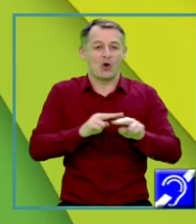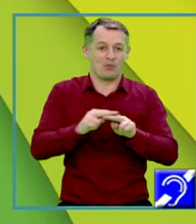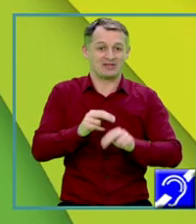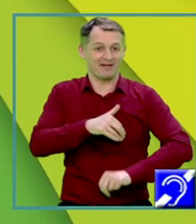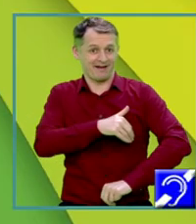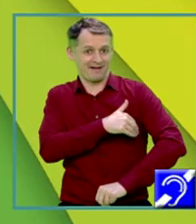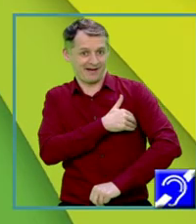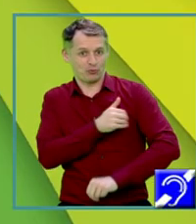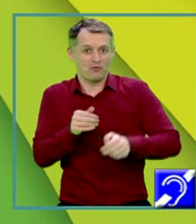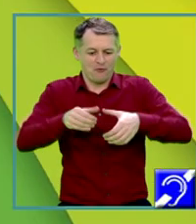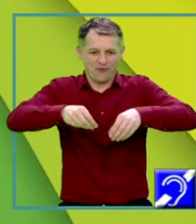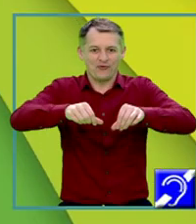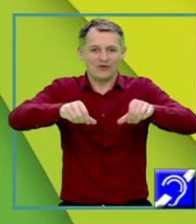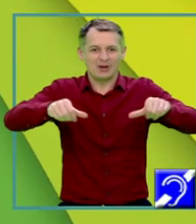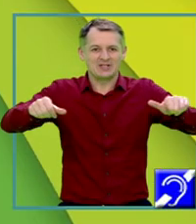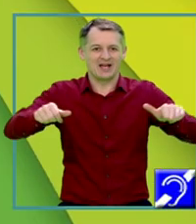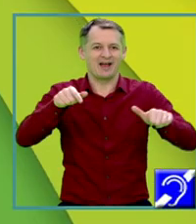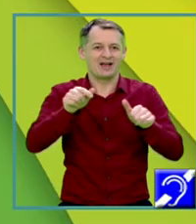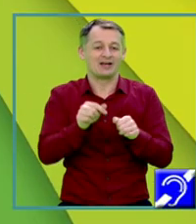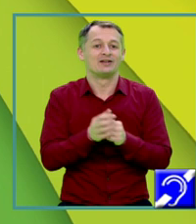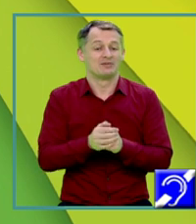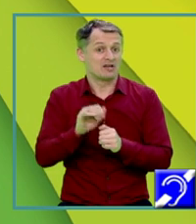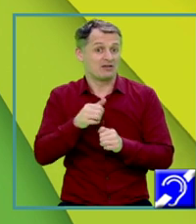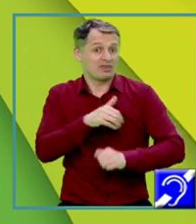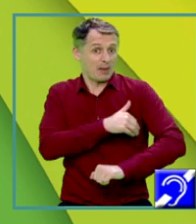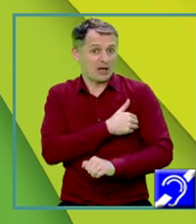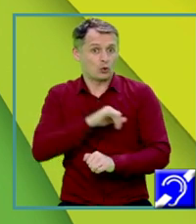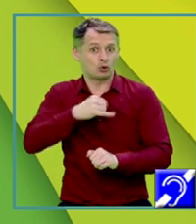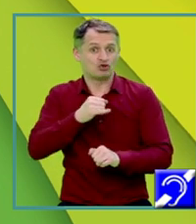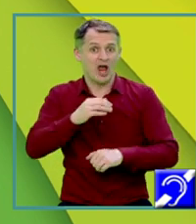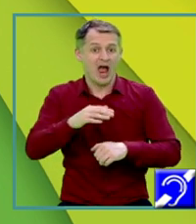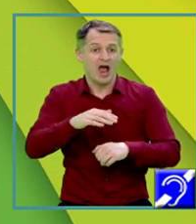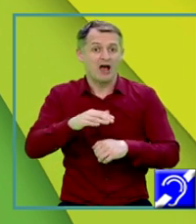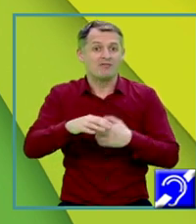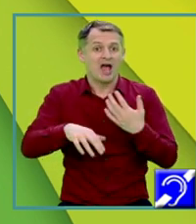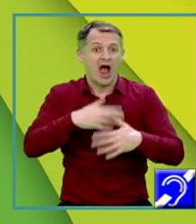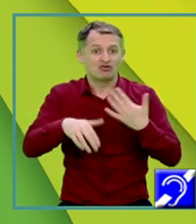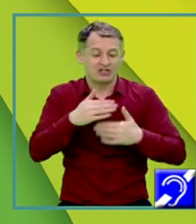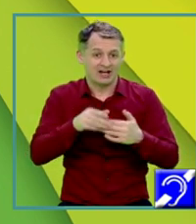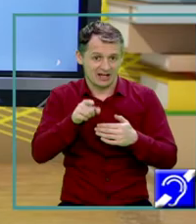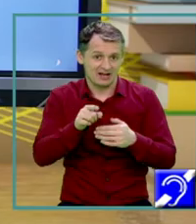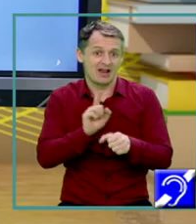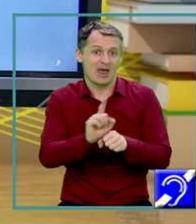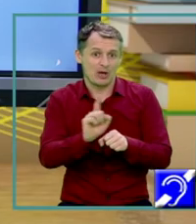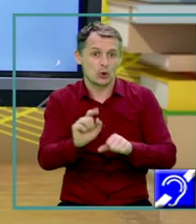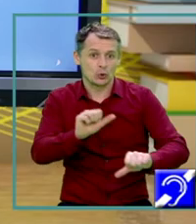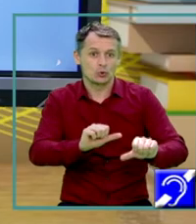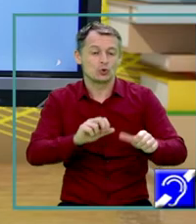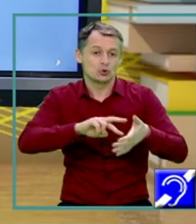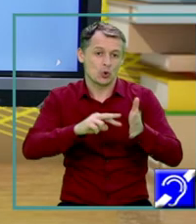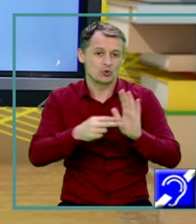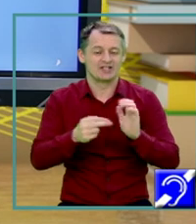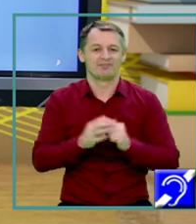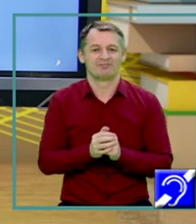gradul de fărămițare a substanțelor solide, temperatura și agitarea componentelor soluției. Haideți să le luăm pe